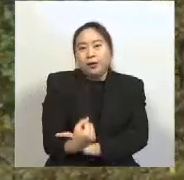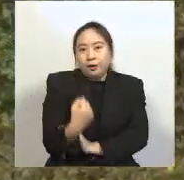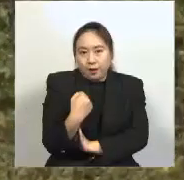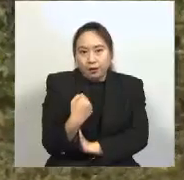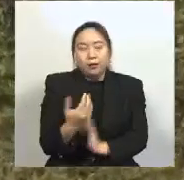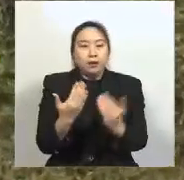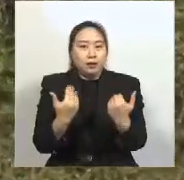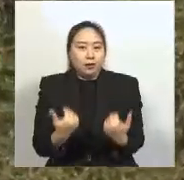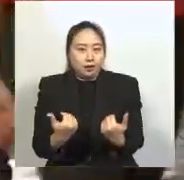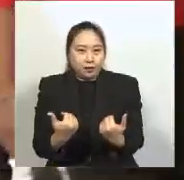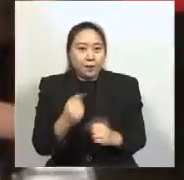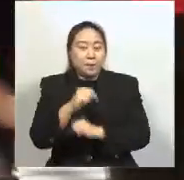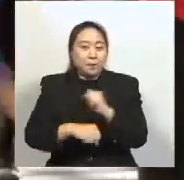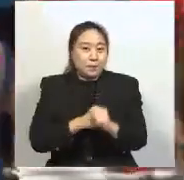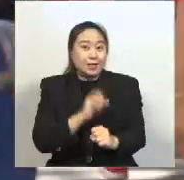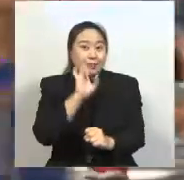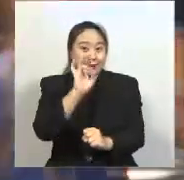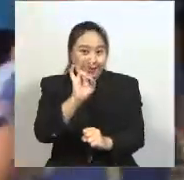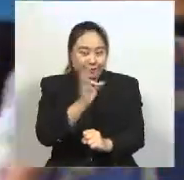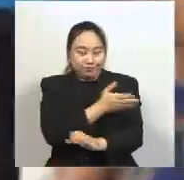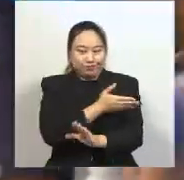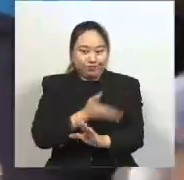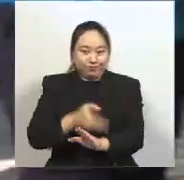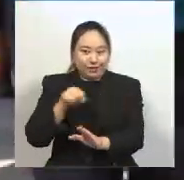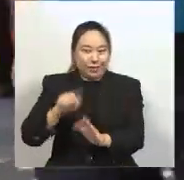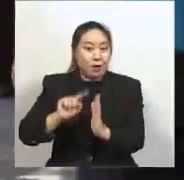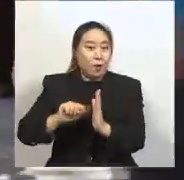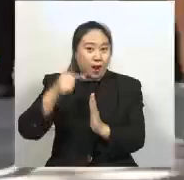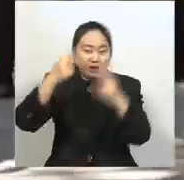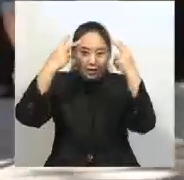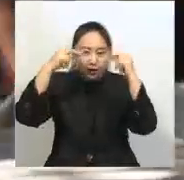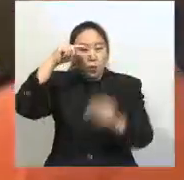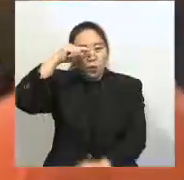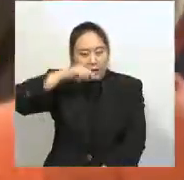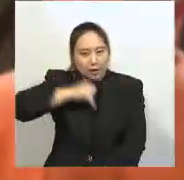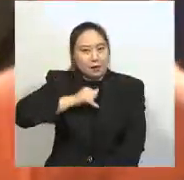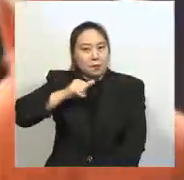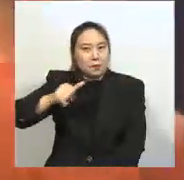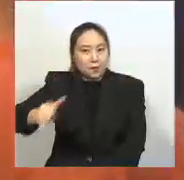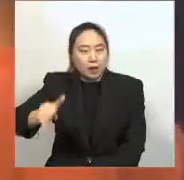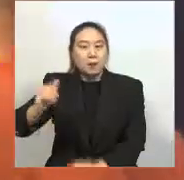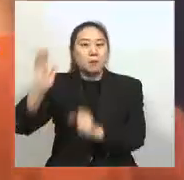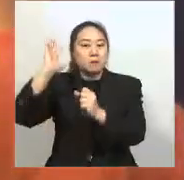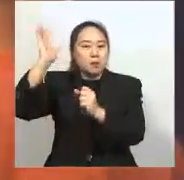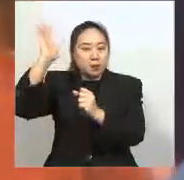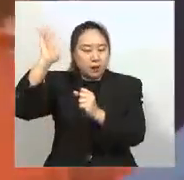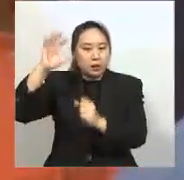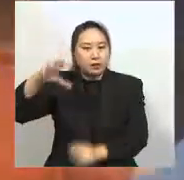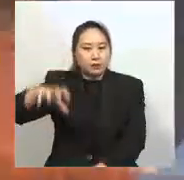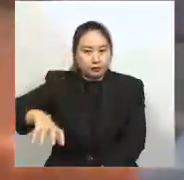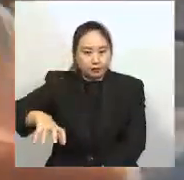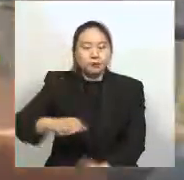เป็นครั้งแรกในรอบ7ปีนะคะของท่านนายกรัฐมนตรีไทยที่ได้กล่าวปาฐกถาที่เอเชียโซเซ